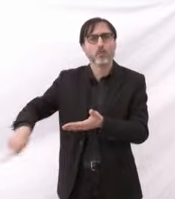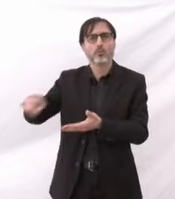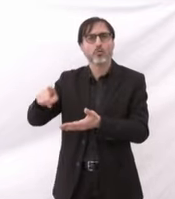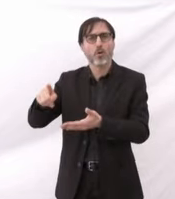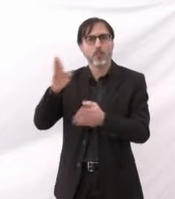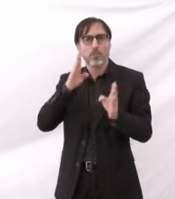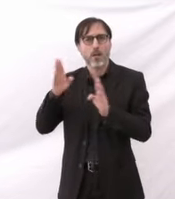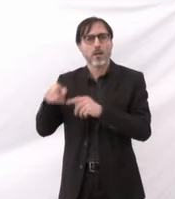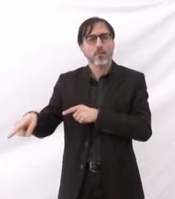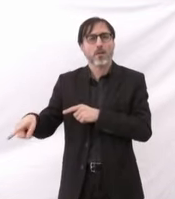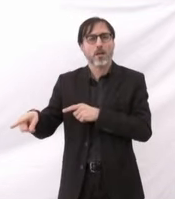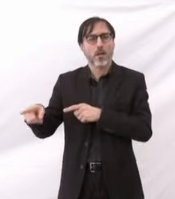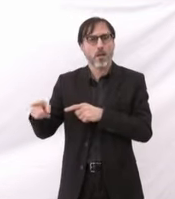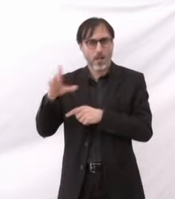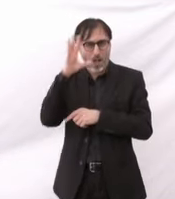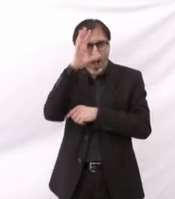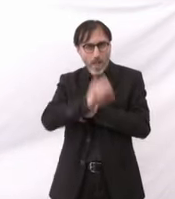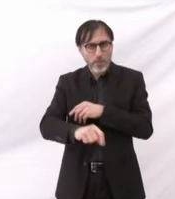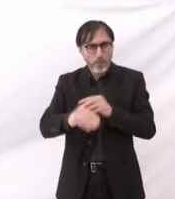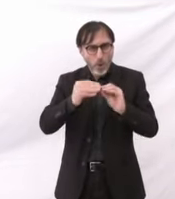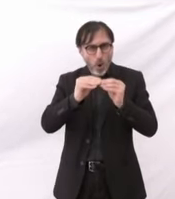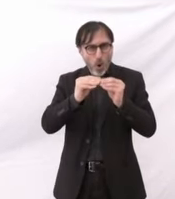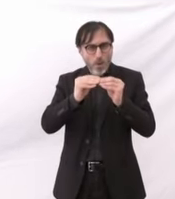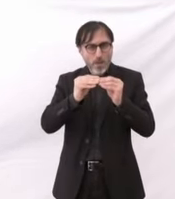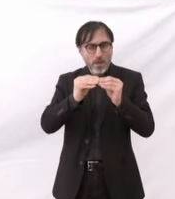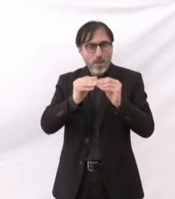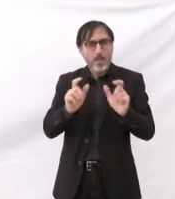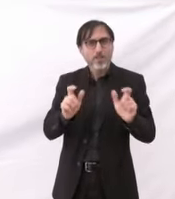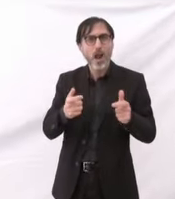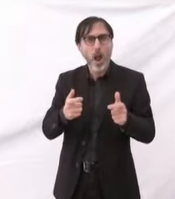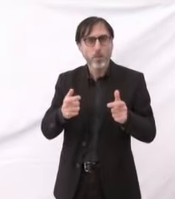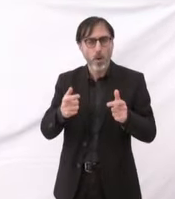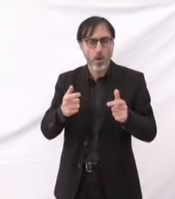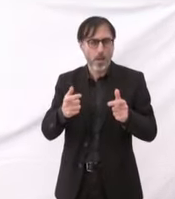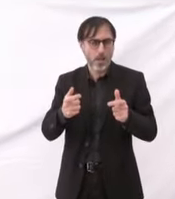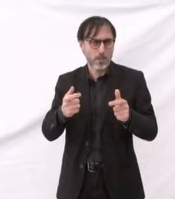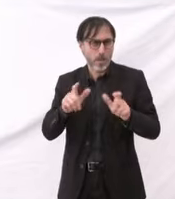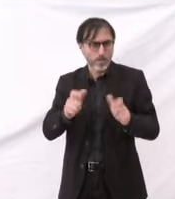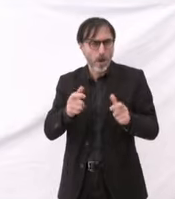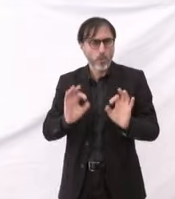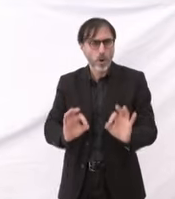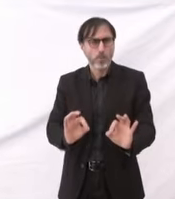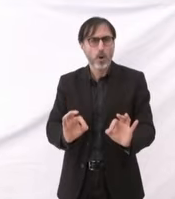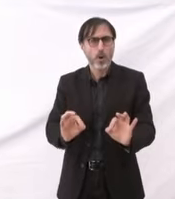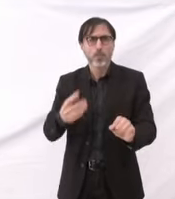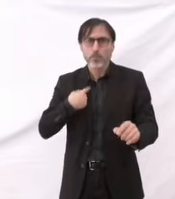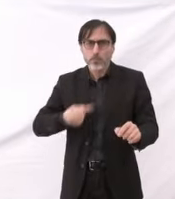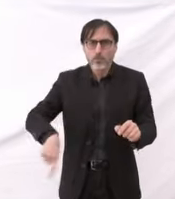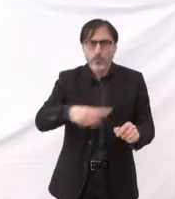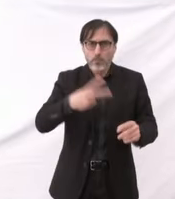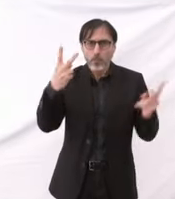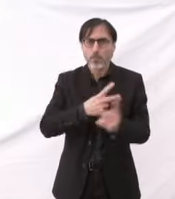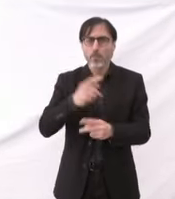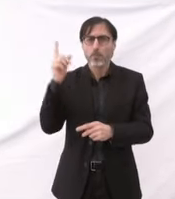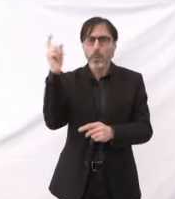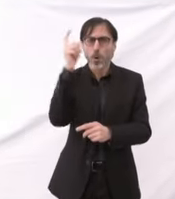questa trappola com'è? Ma è una trappola, e noi siamo sinceramente